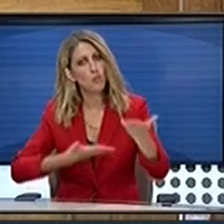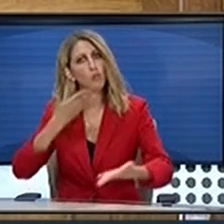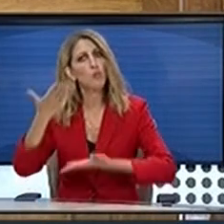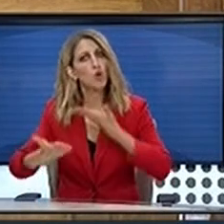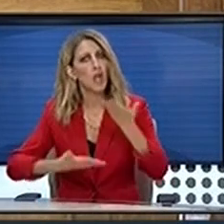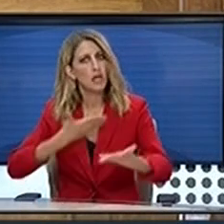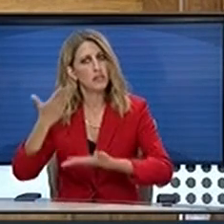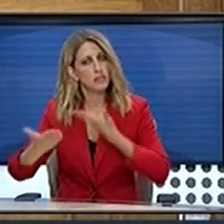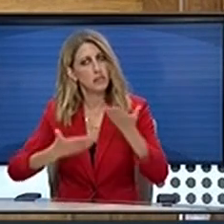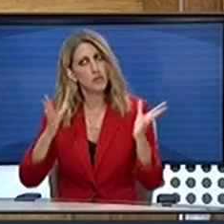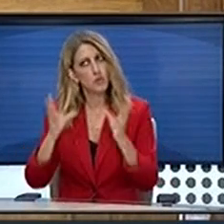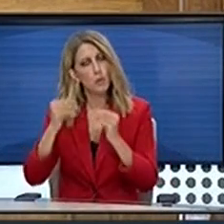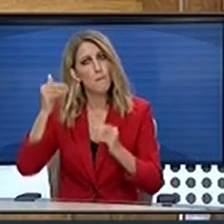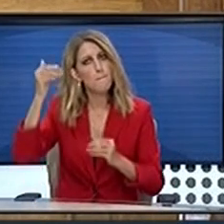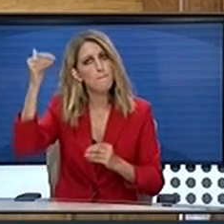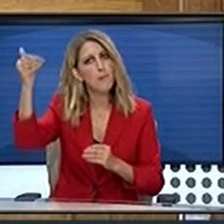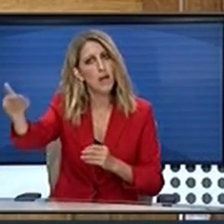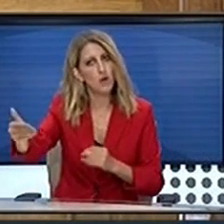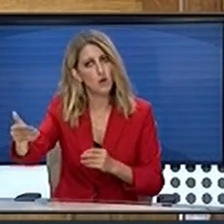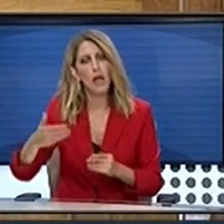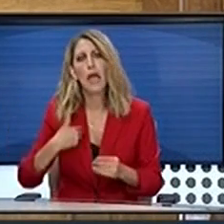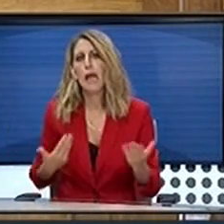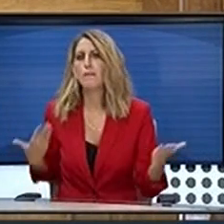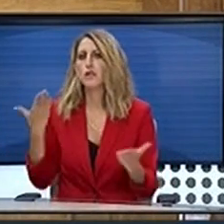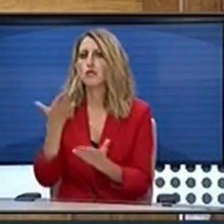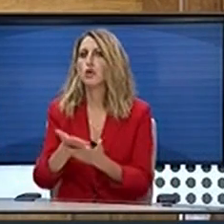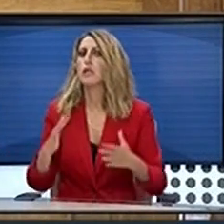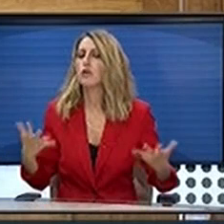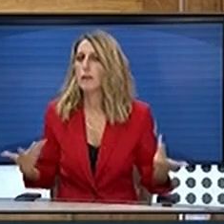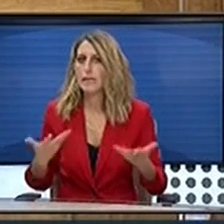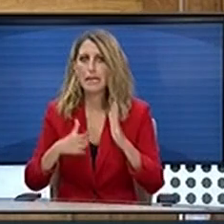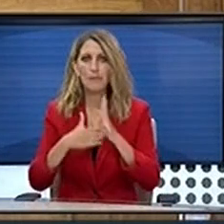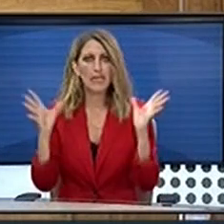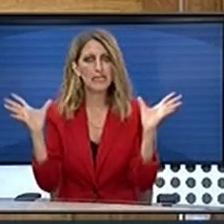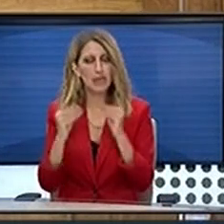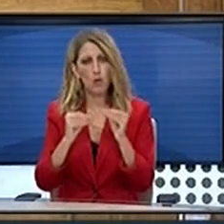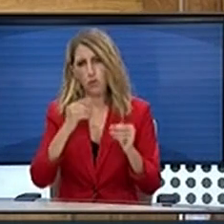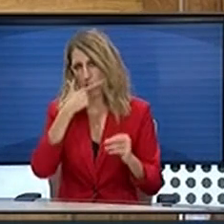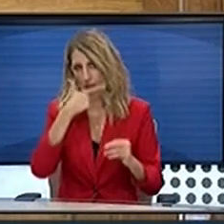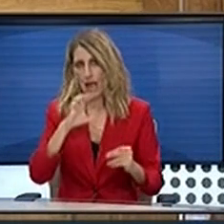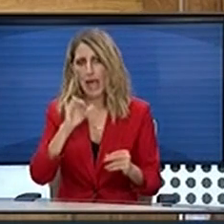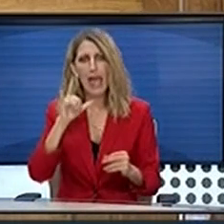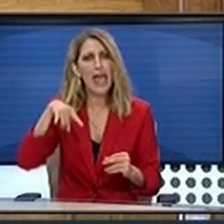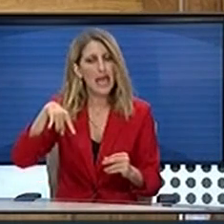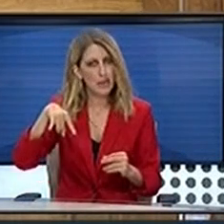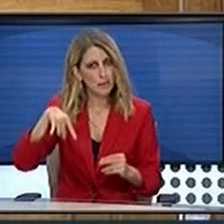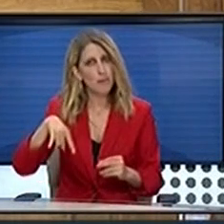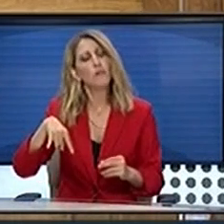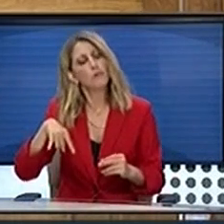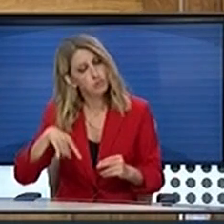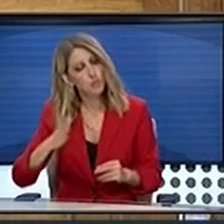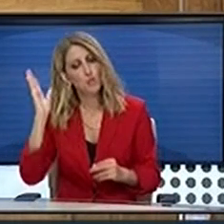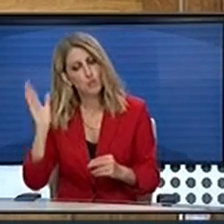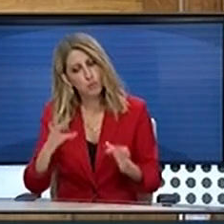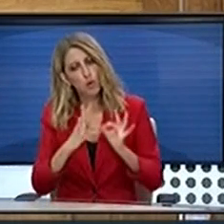εξής. Ενίσχυση της λογοδοσίας της ΕΕΠ μέσω πιο σταθερής εποπτείας του Κοινοβουλίου, μέσω